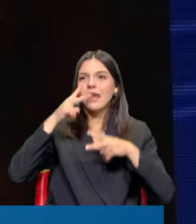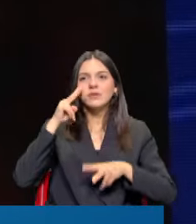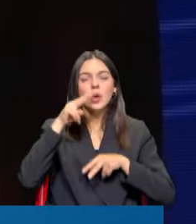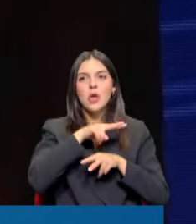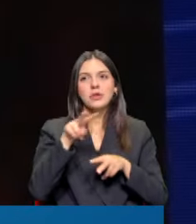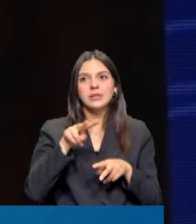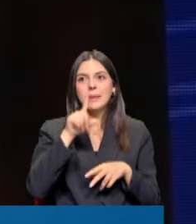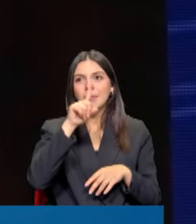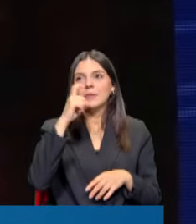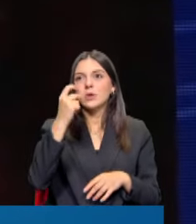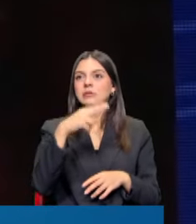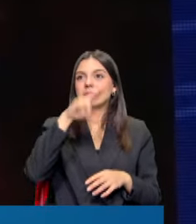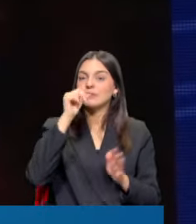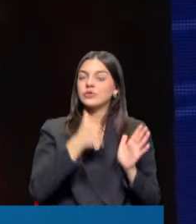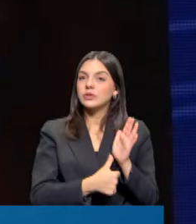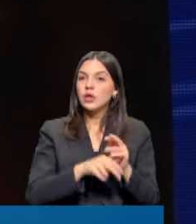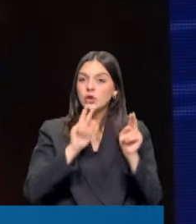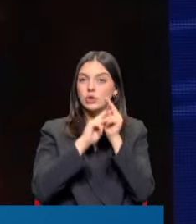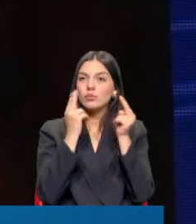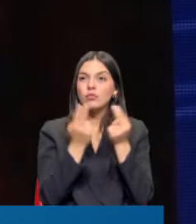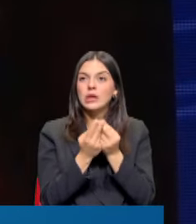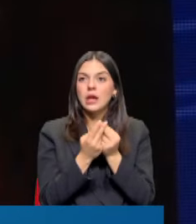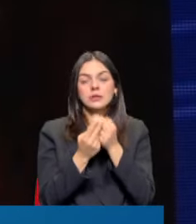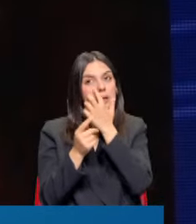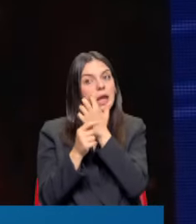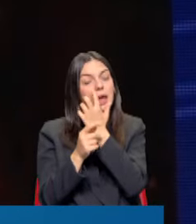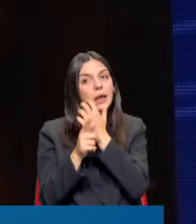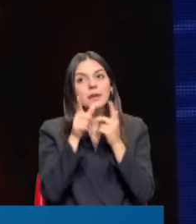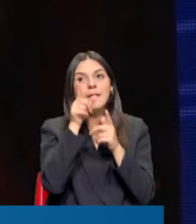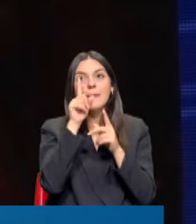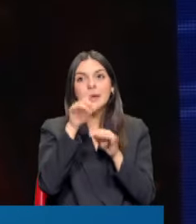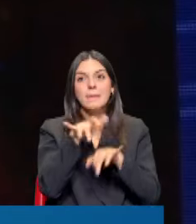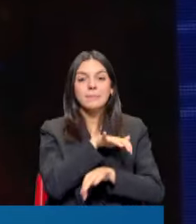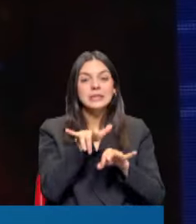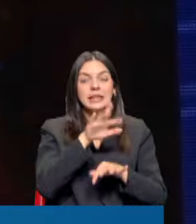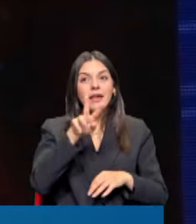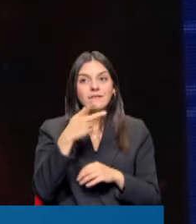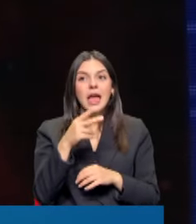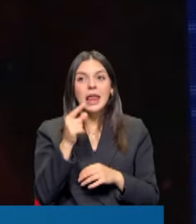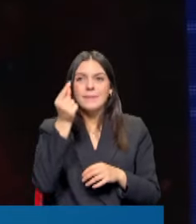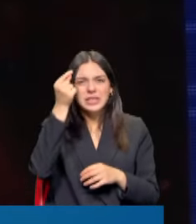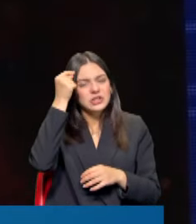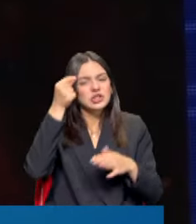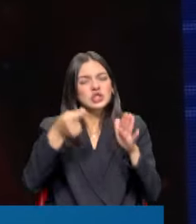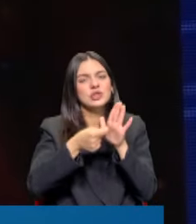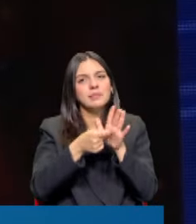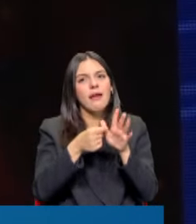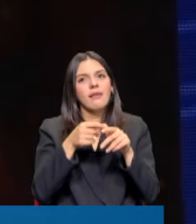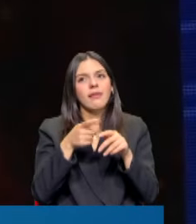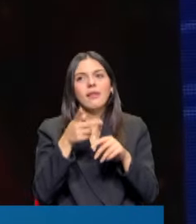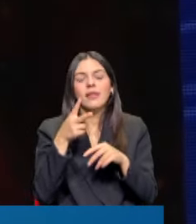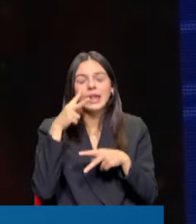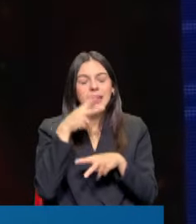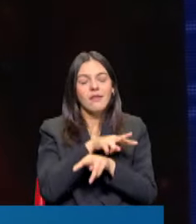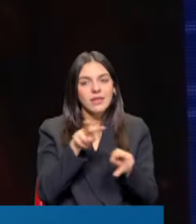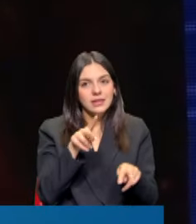gösterildi. 1970'lerde dünya çapında yankı uyandıran bilgisayarlar ve mikroçipler tanıtıldı. O dönemde